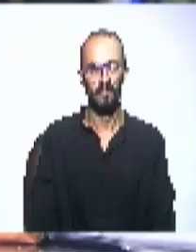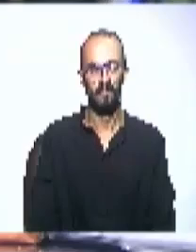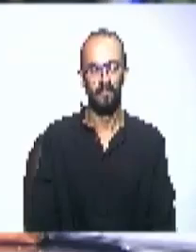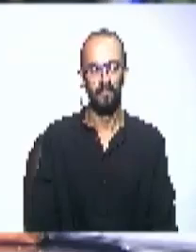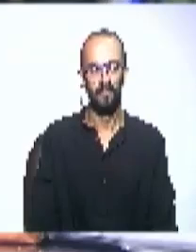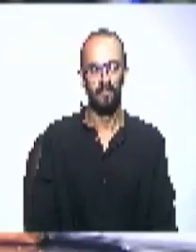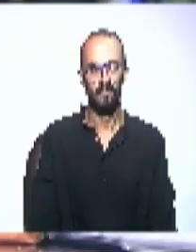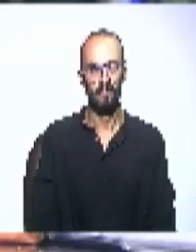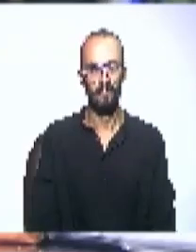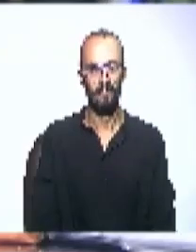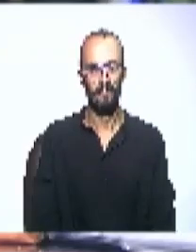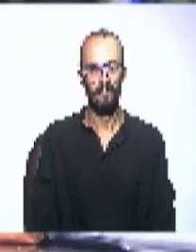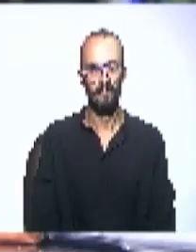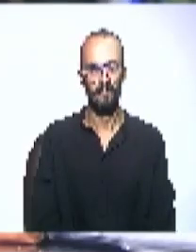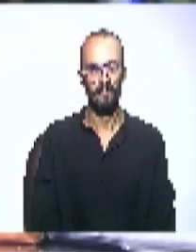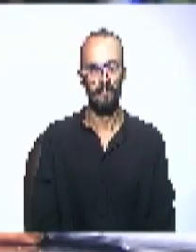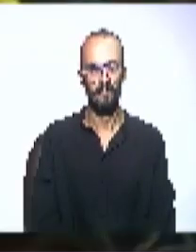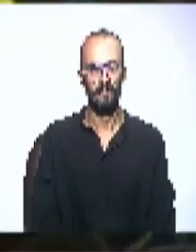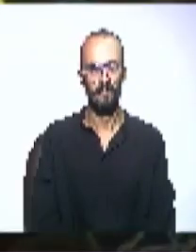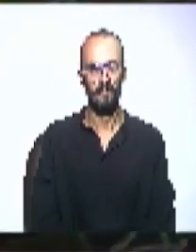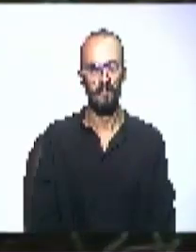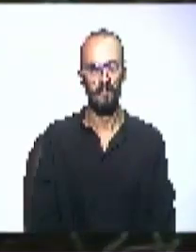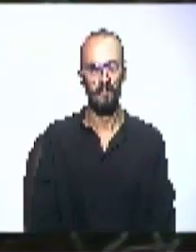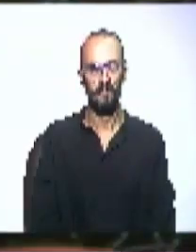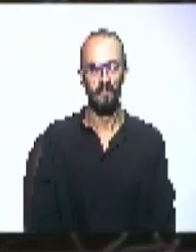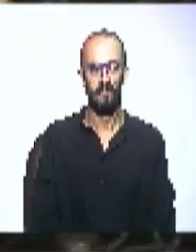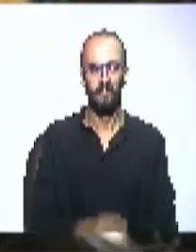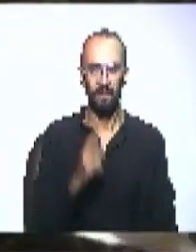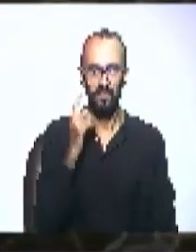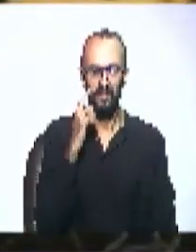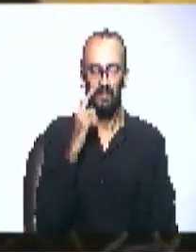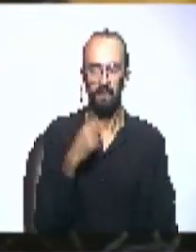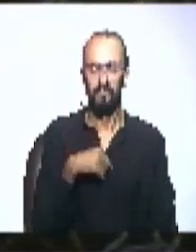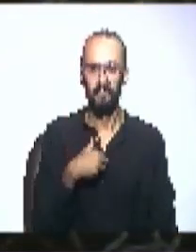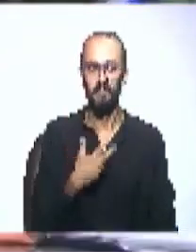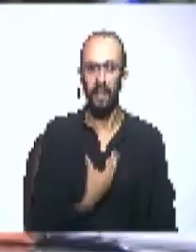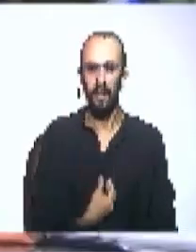ندوقها بقى كده عشان نتاكد ان احنا مشينا مظبوط.